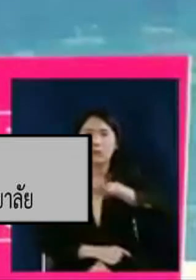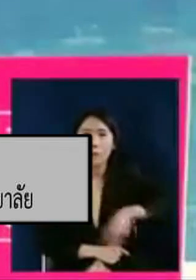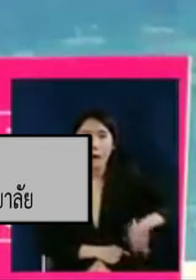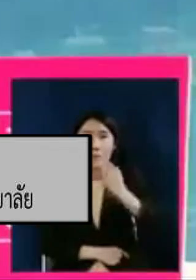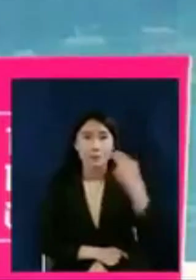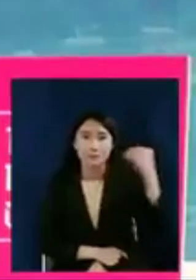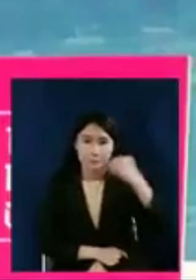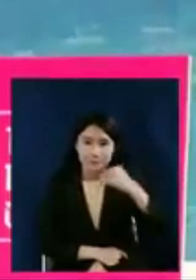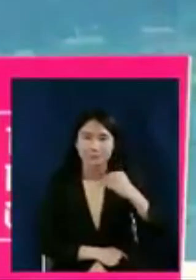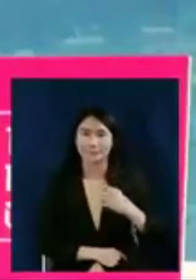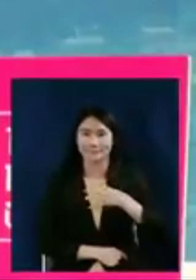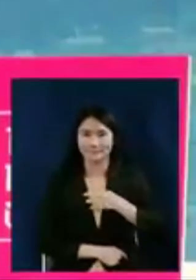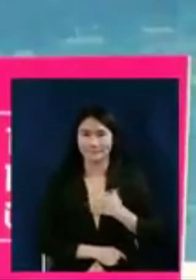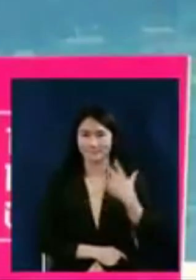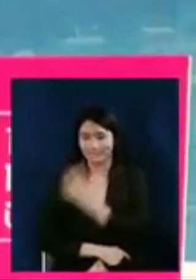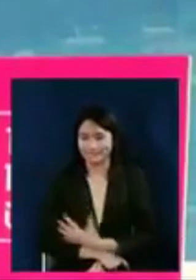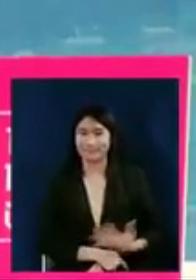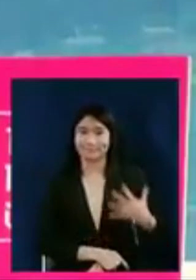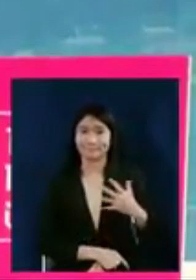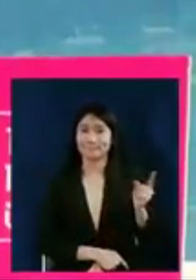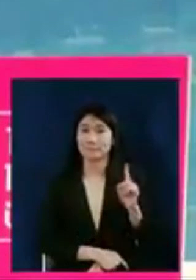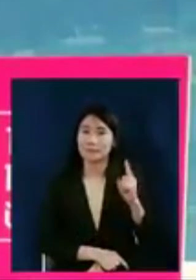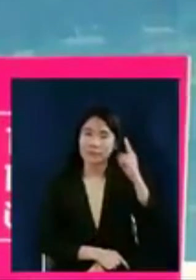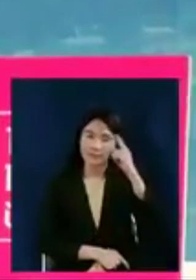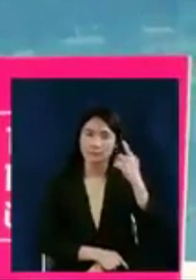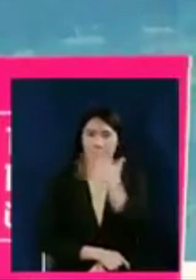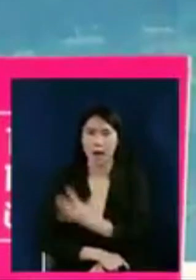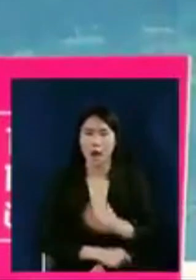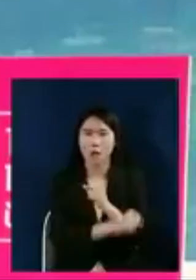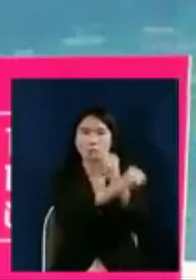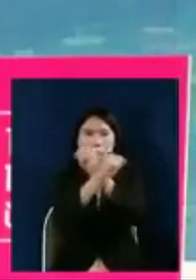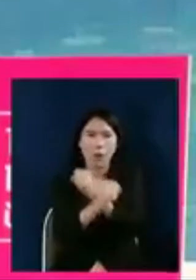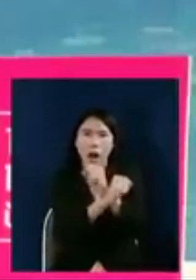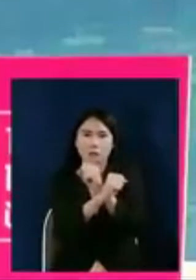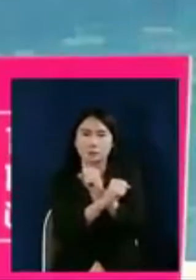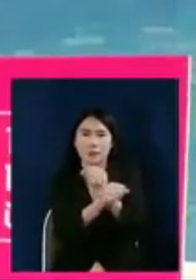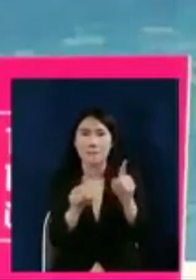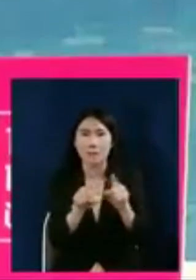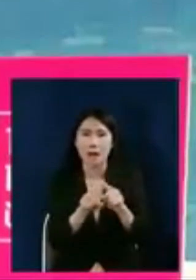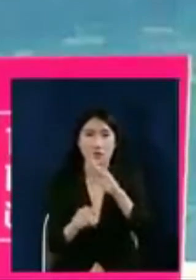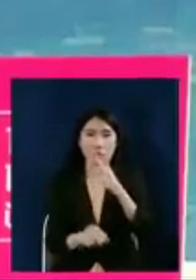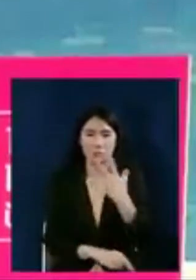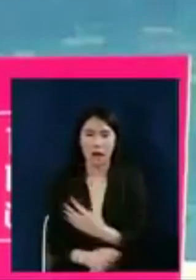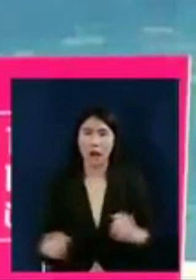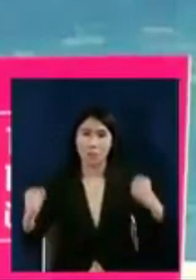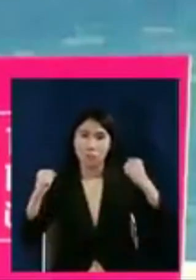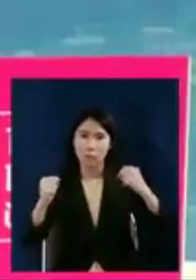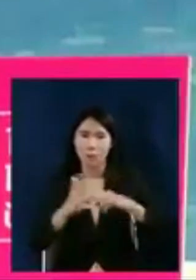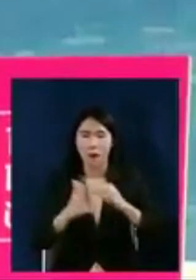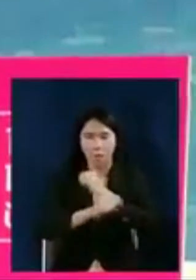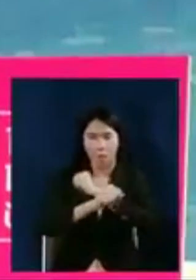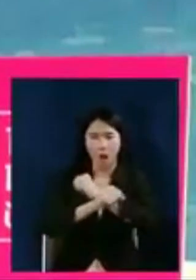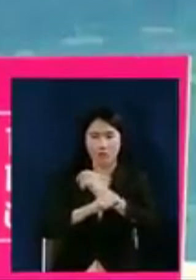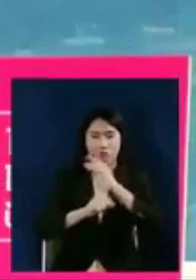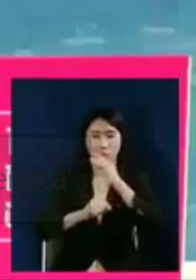เพื่อให้ร่างกายเรานี่นะครับสร้างภูมิคุ้มกันนะครับหรือแอนติบอดี้เนี่ยนะฮะมาคอยปกป้อง